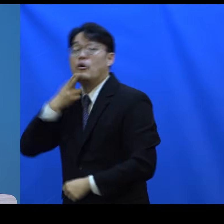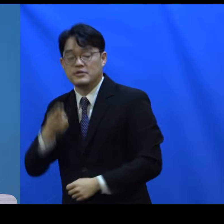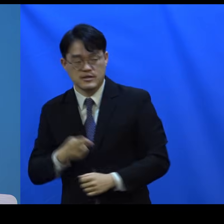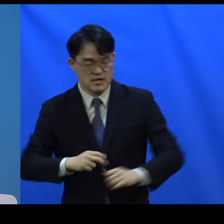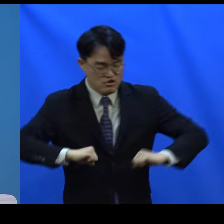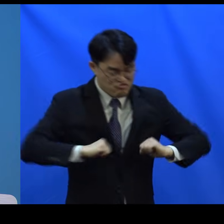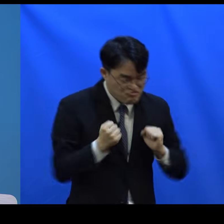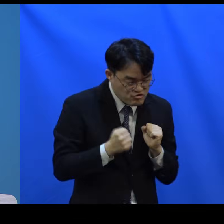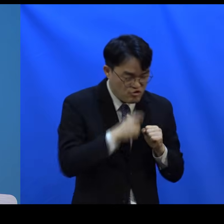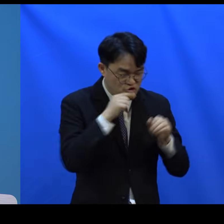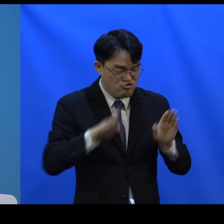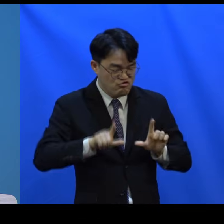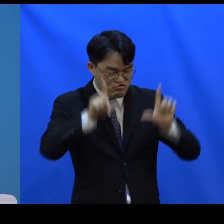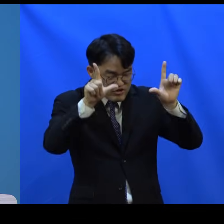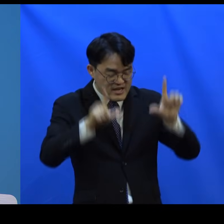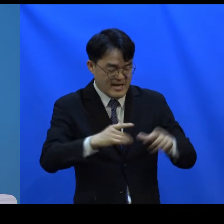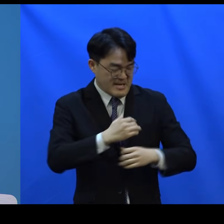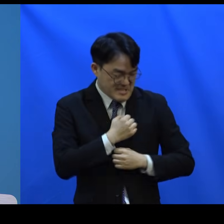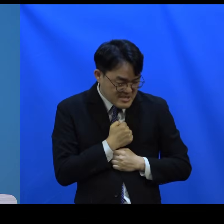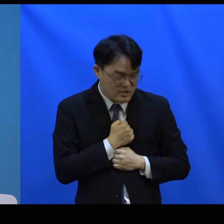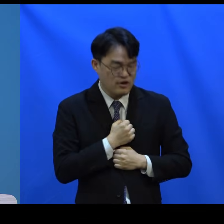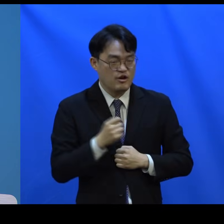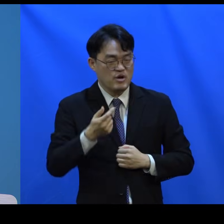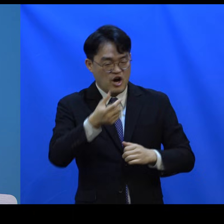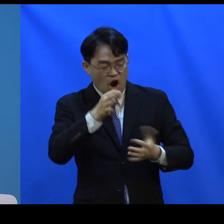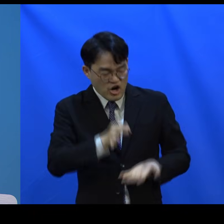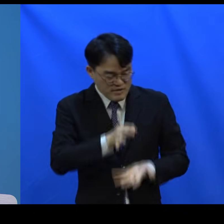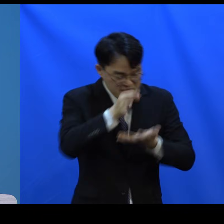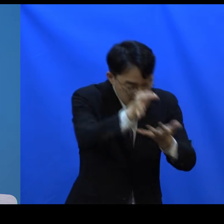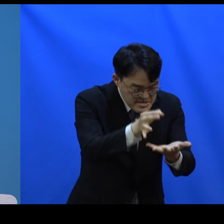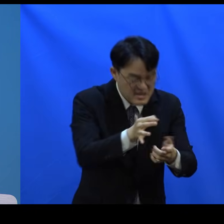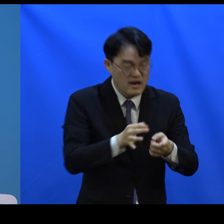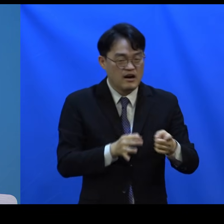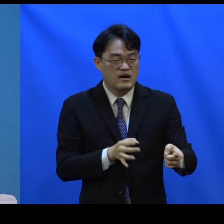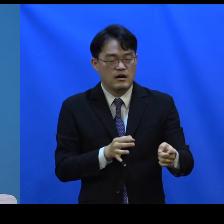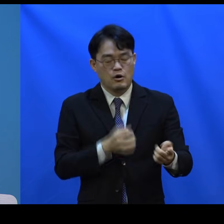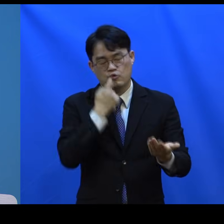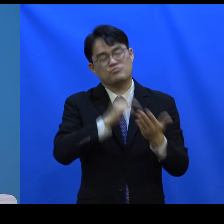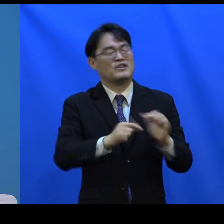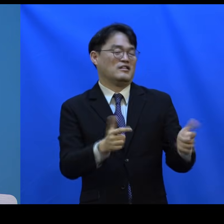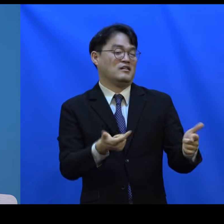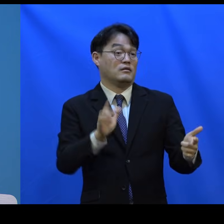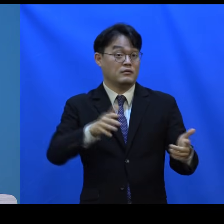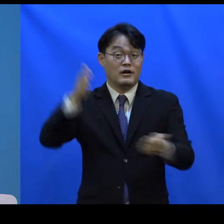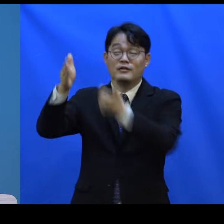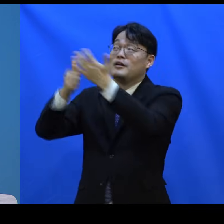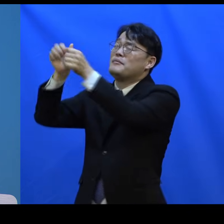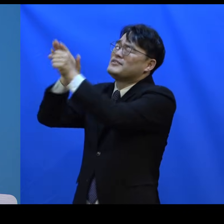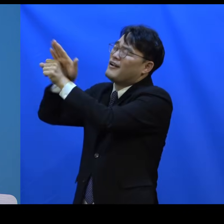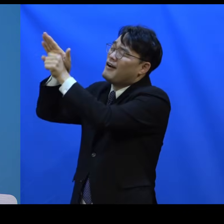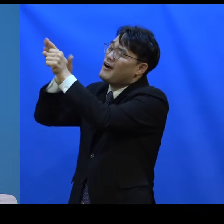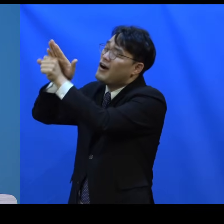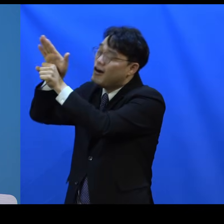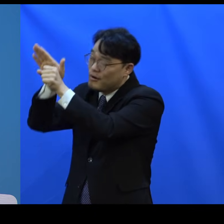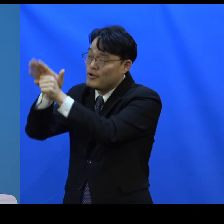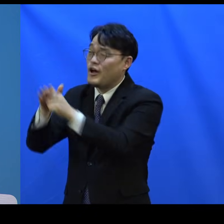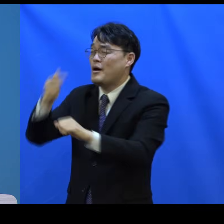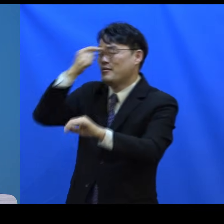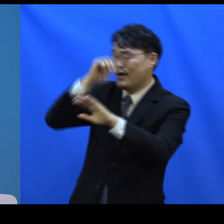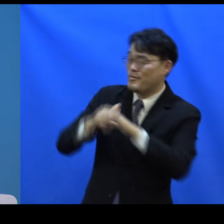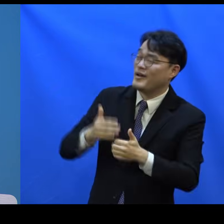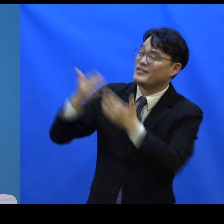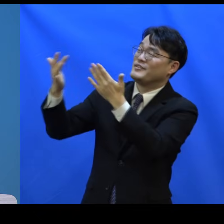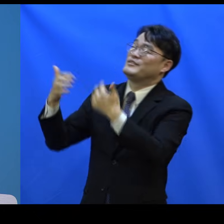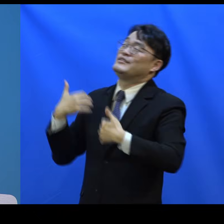주님을 사랑하면 100번도 드리지, 뭐 100번도 예배 100번도 드리지. 그래서 요한일서 3장 3절이잖아요.